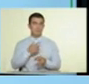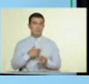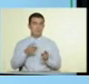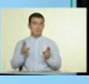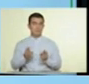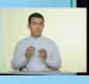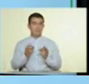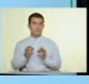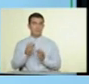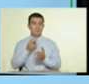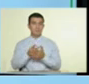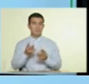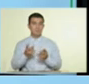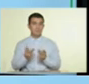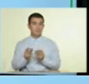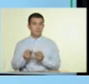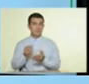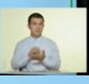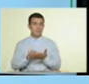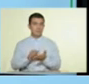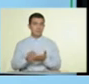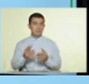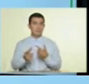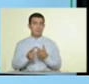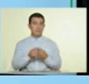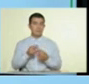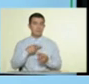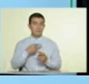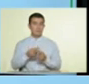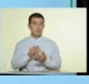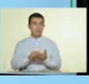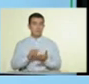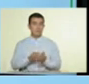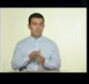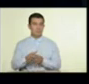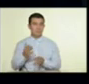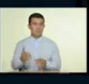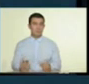qonunidan foydalanishimiz kerak bo'ladi. Keling, buni birgalikda bajaramiz.